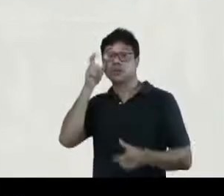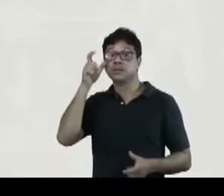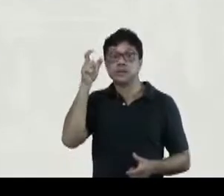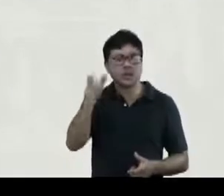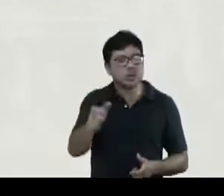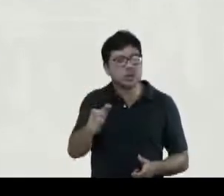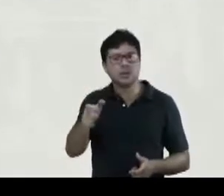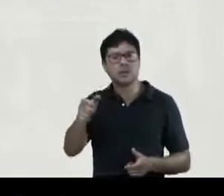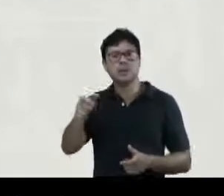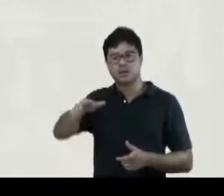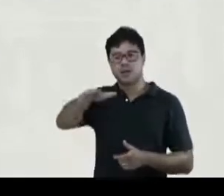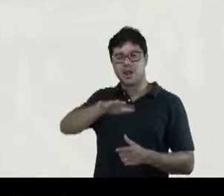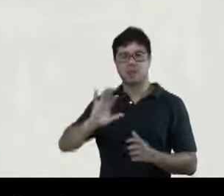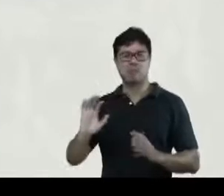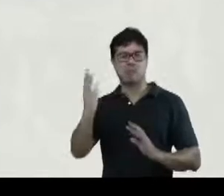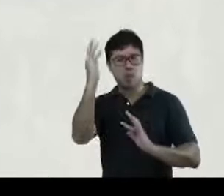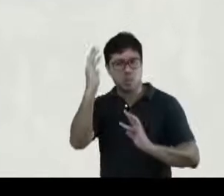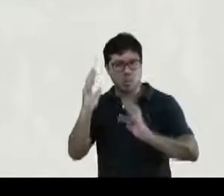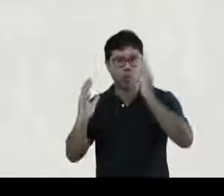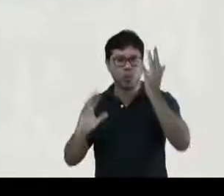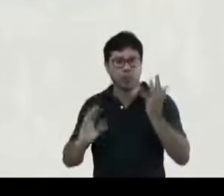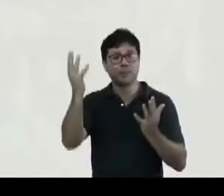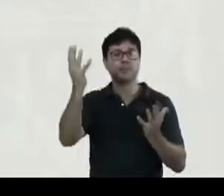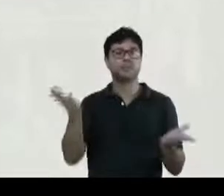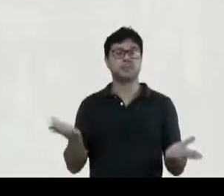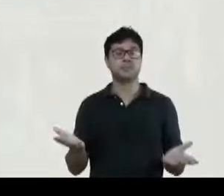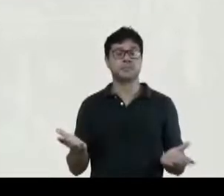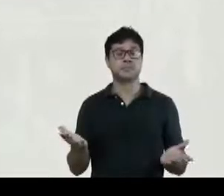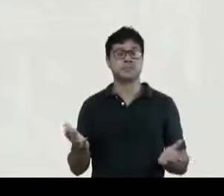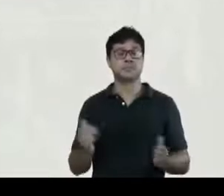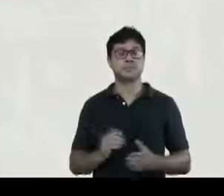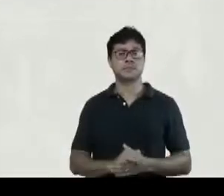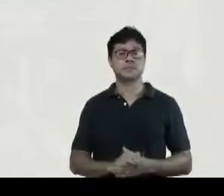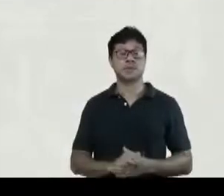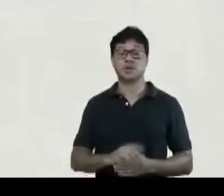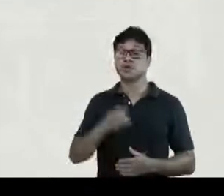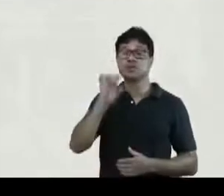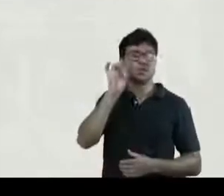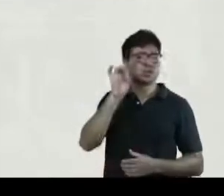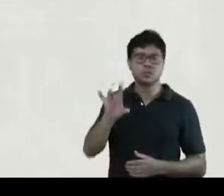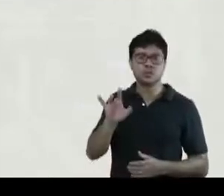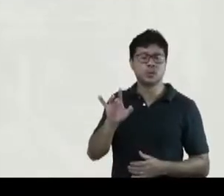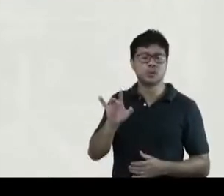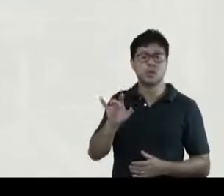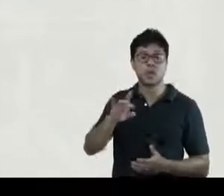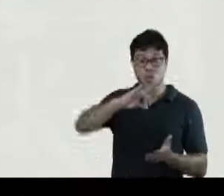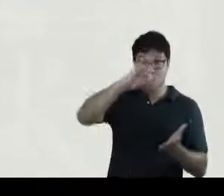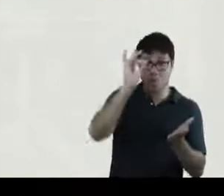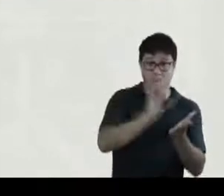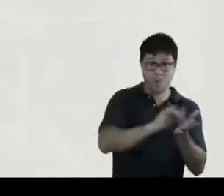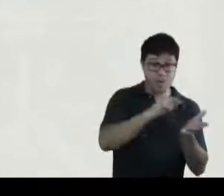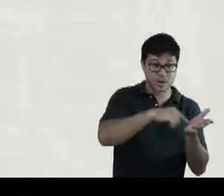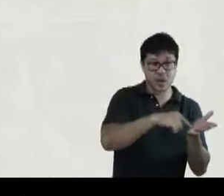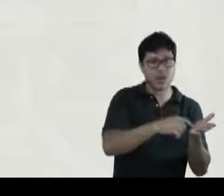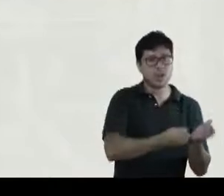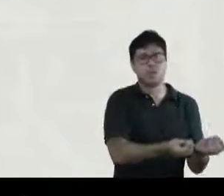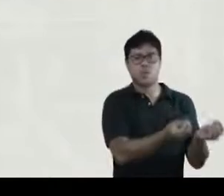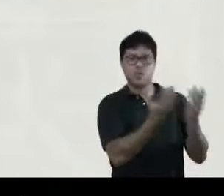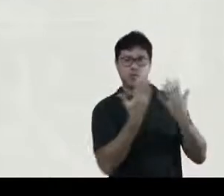die nur das Original und kein noch so gut aufbereitetes digitales Bild bieten kann. Zum Beispiel